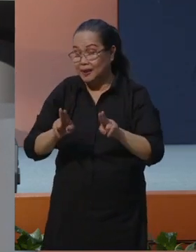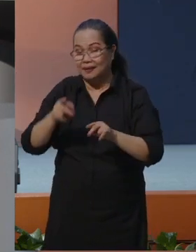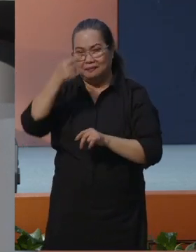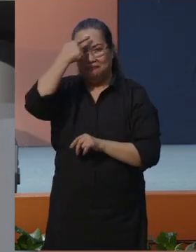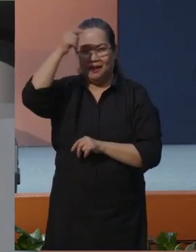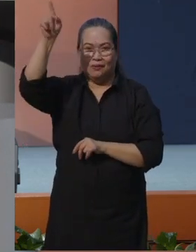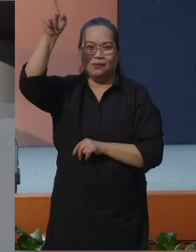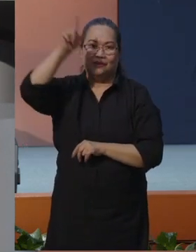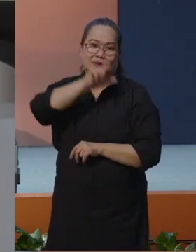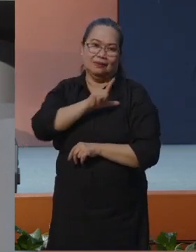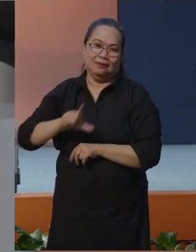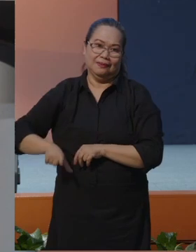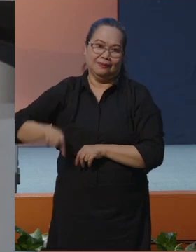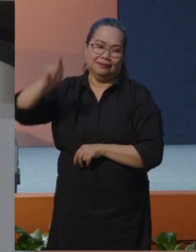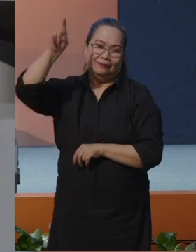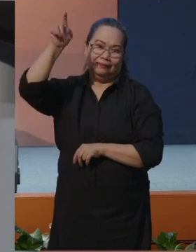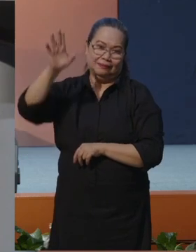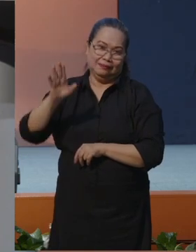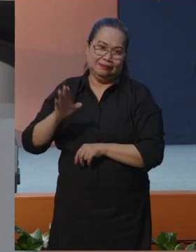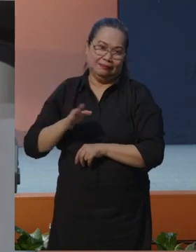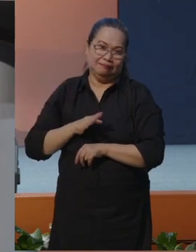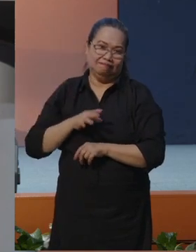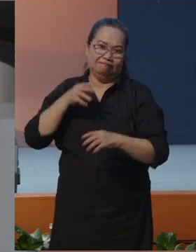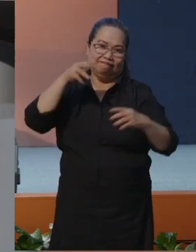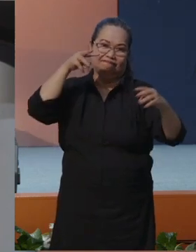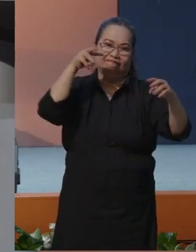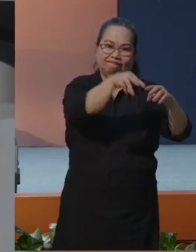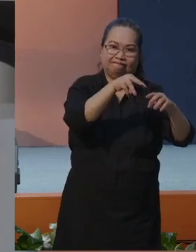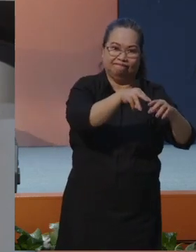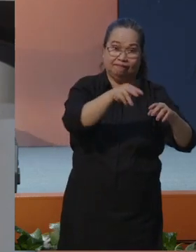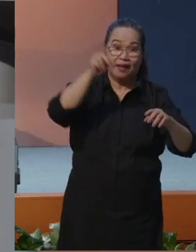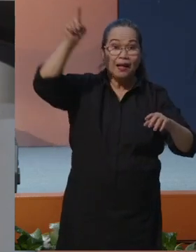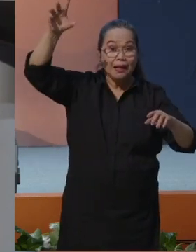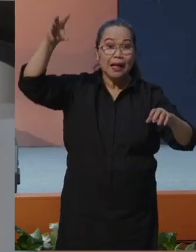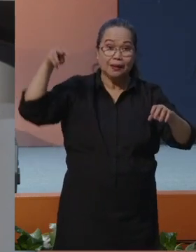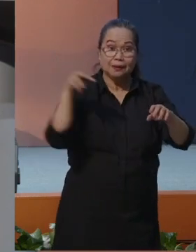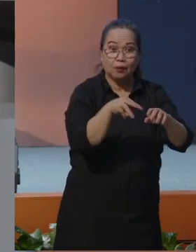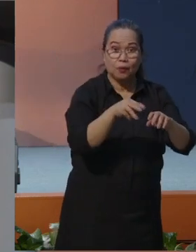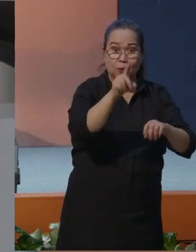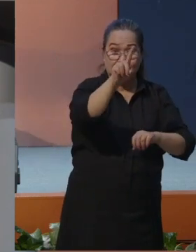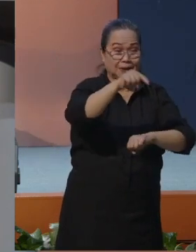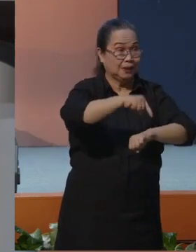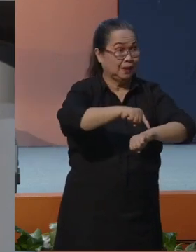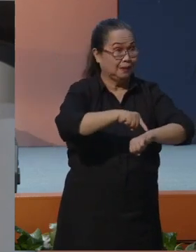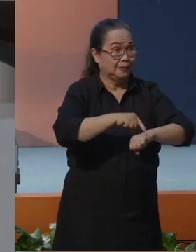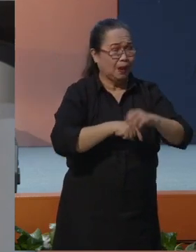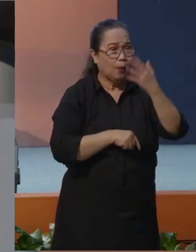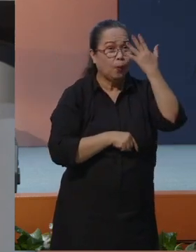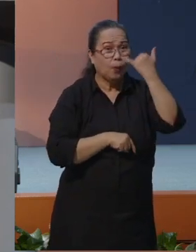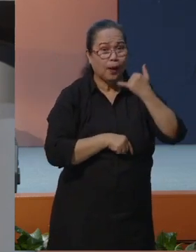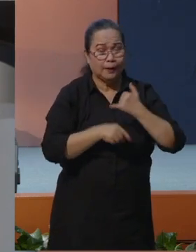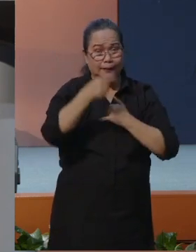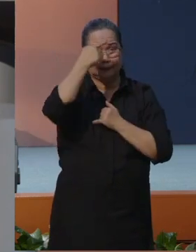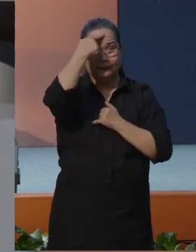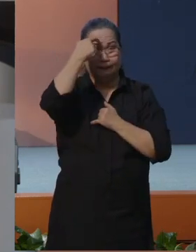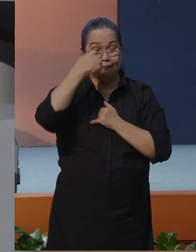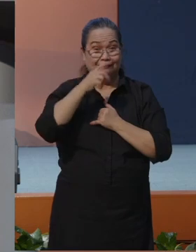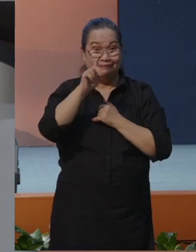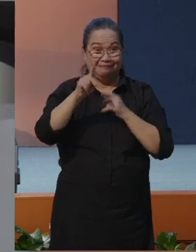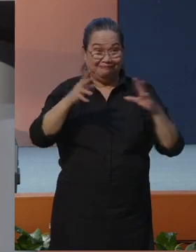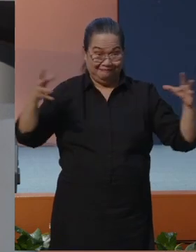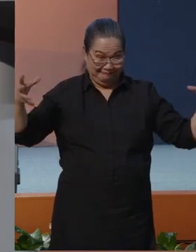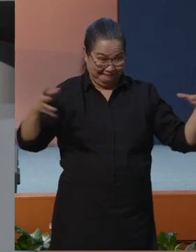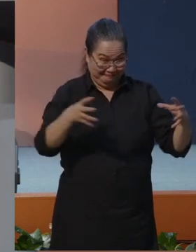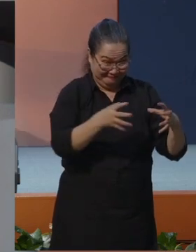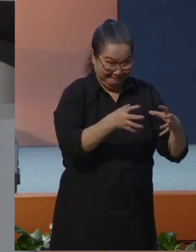because the Lord God of Israel fought for Israel. Alam niyo kung bakit at one time? Dahil di ba nagtipon-tipon